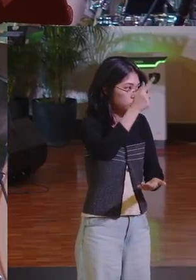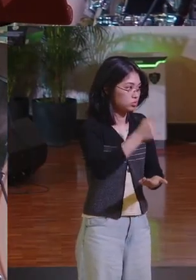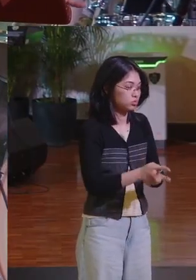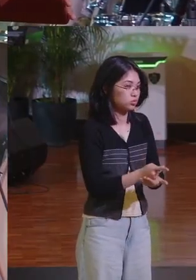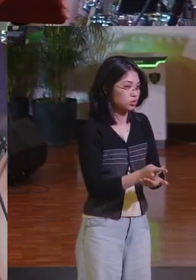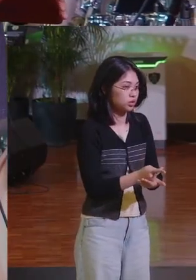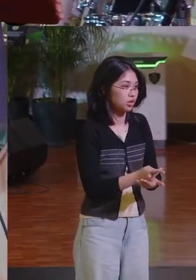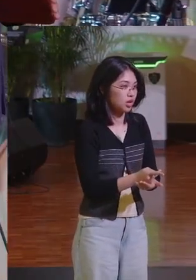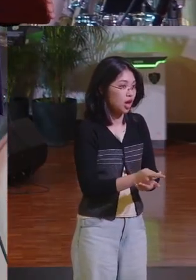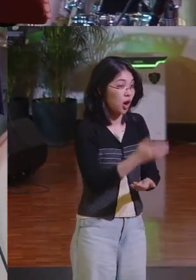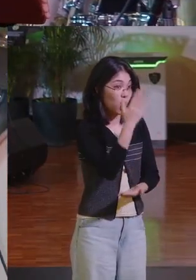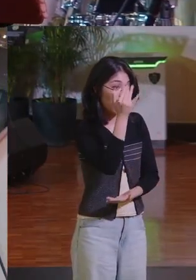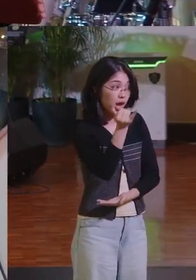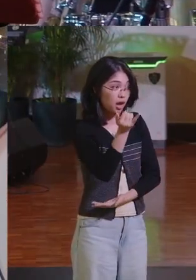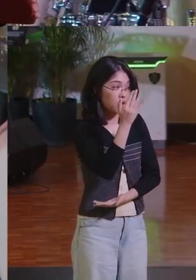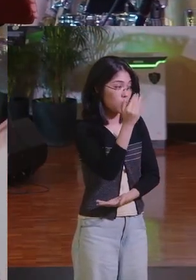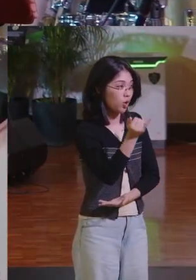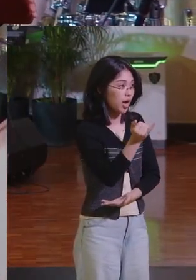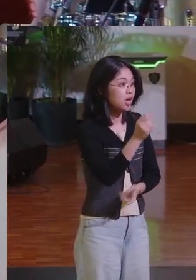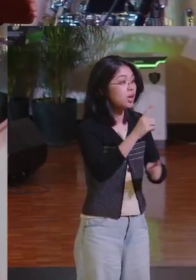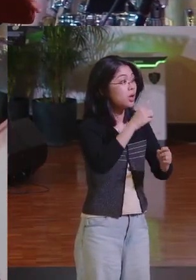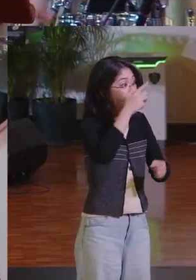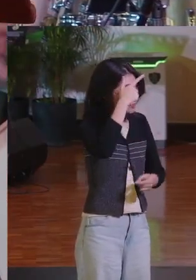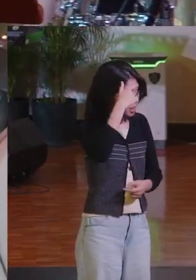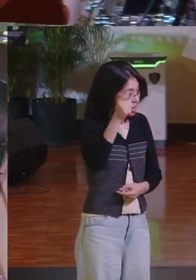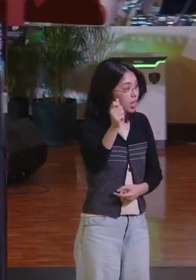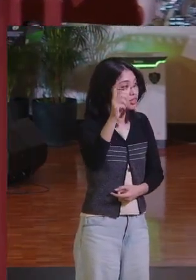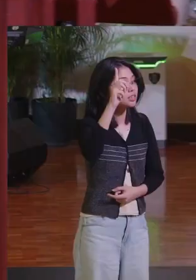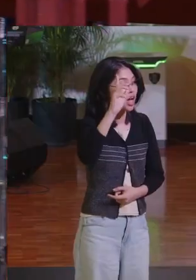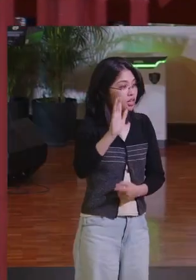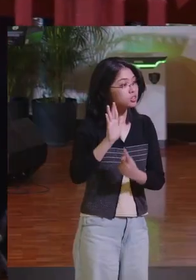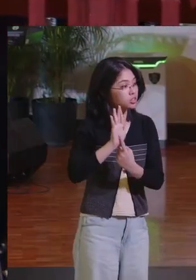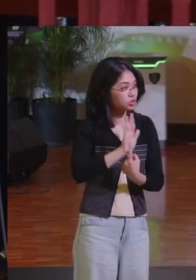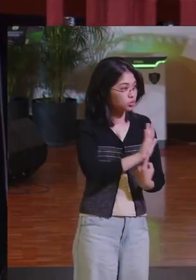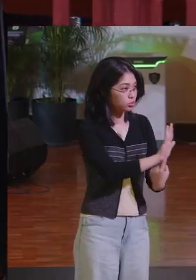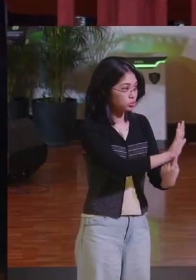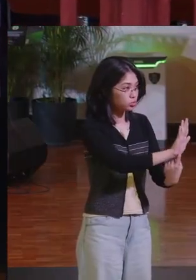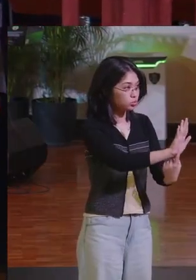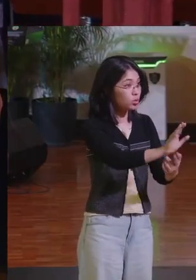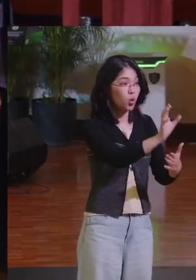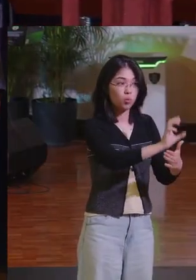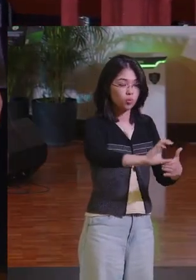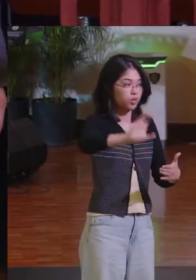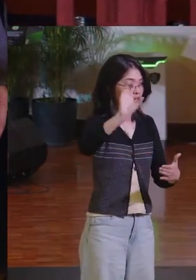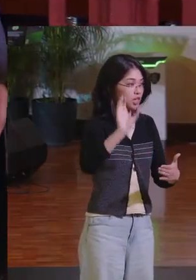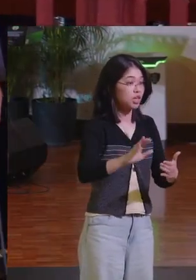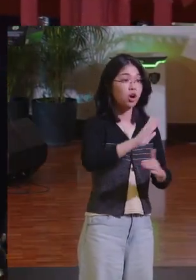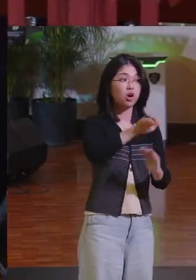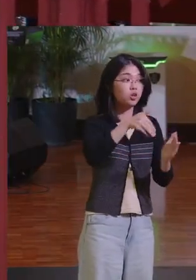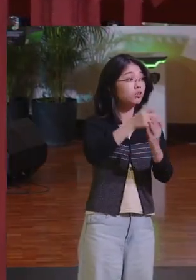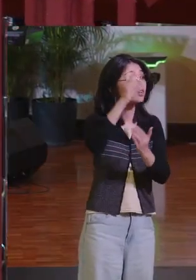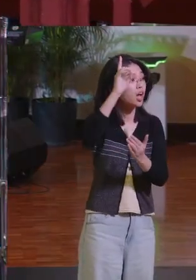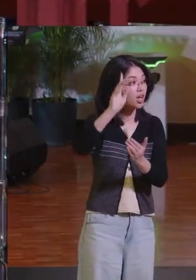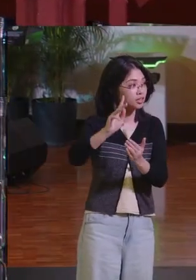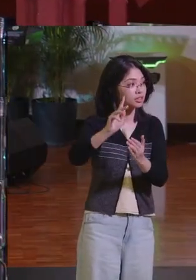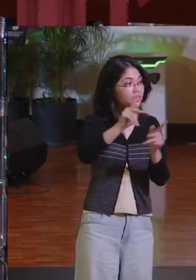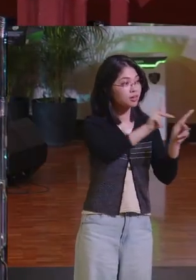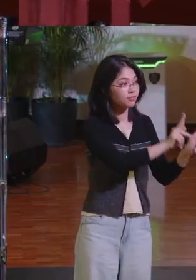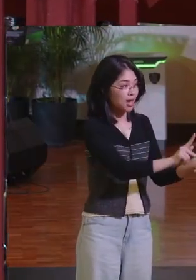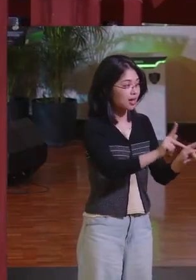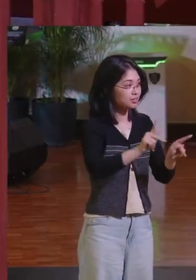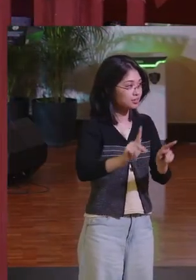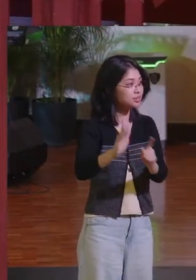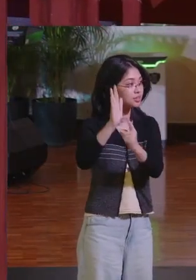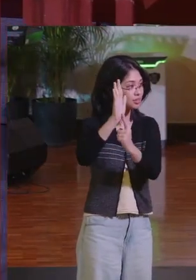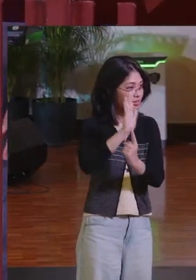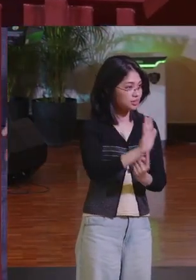kung bakit? Bakit? Kasi na-reveal na Nahayag niya na ng buong buo ang kanyang plano. Na-reveal na